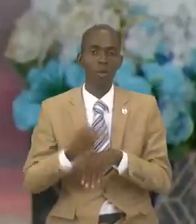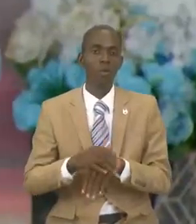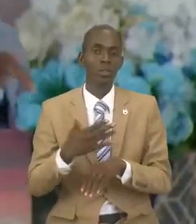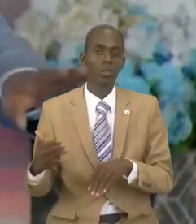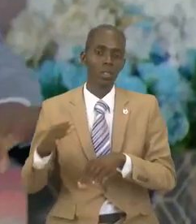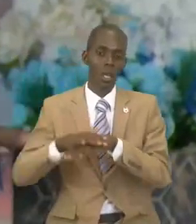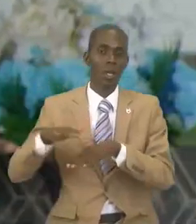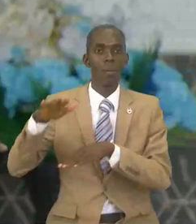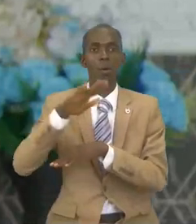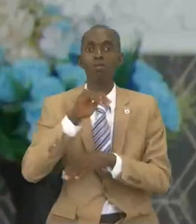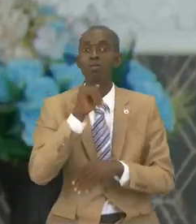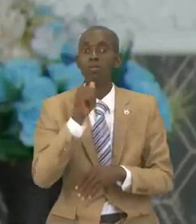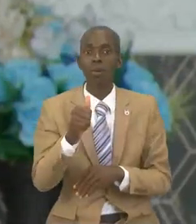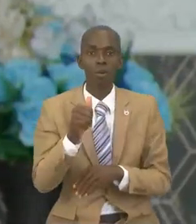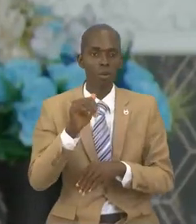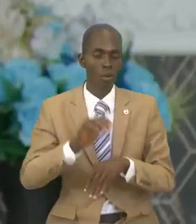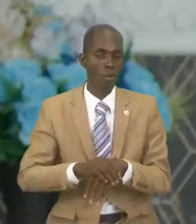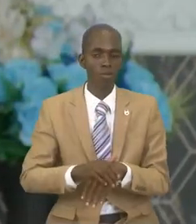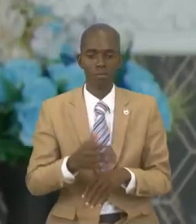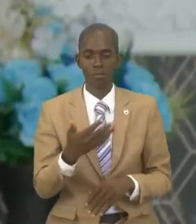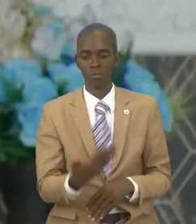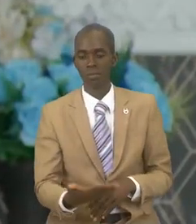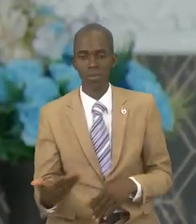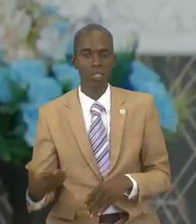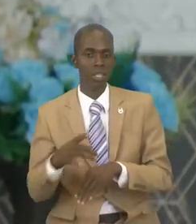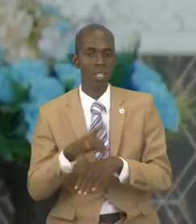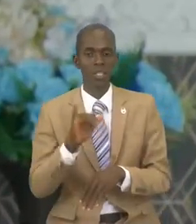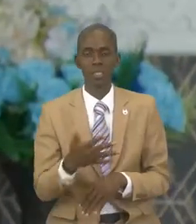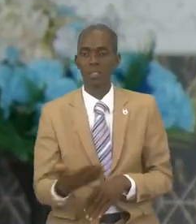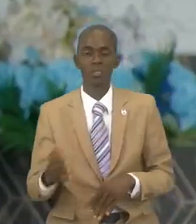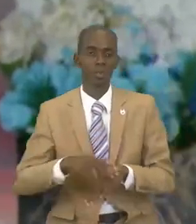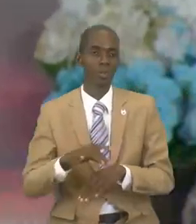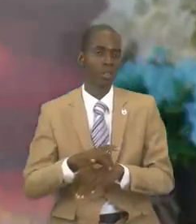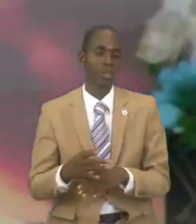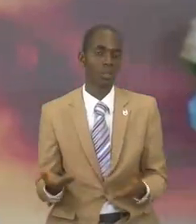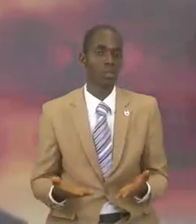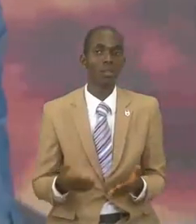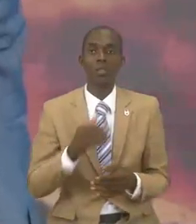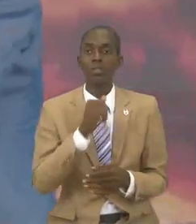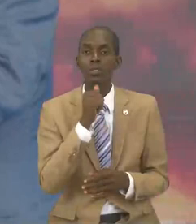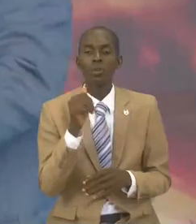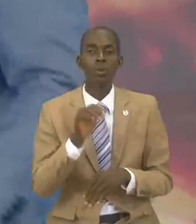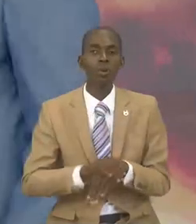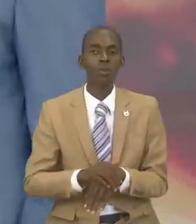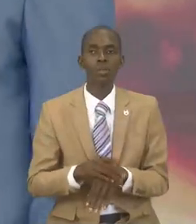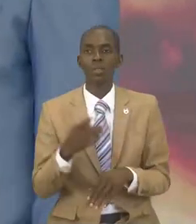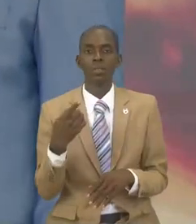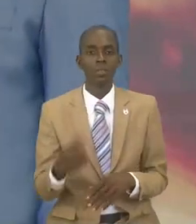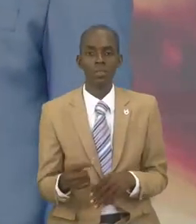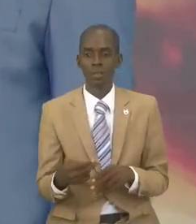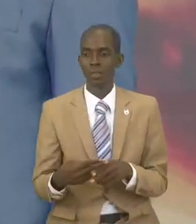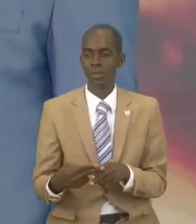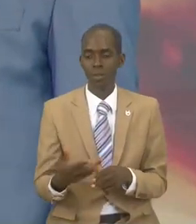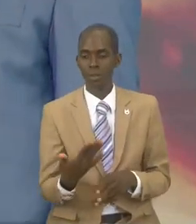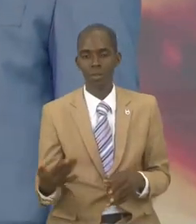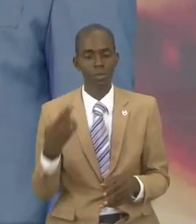notre aspiration porte sur les choses d'en haut et non sur les choses matériel d'en bas et non sur les